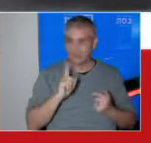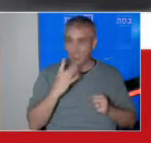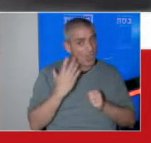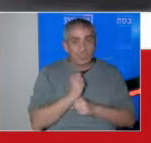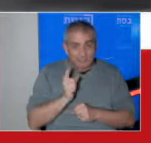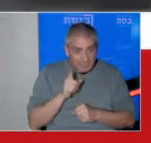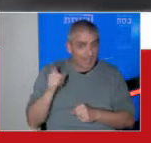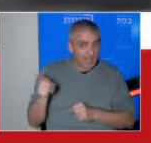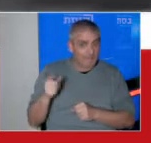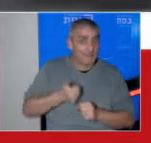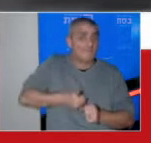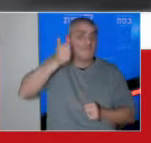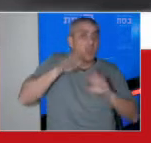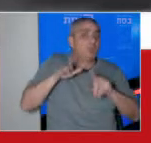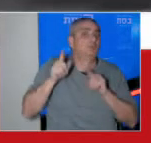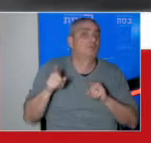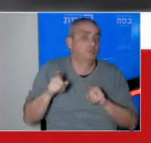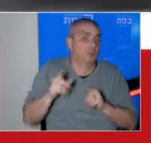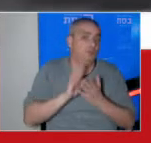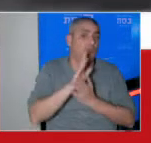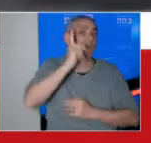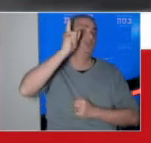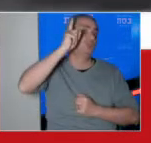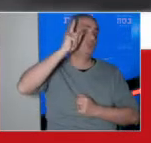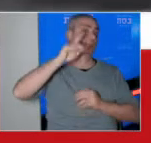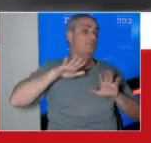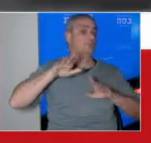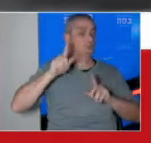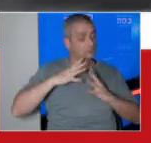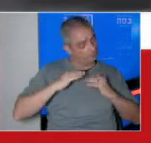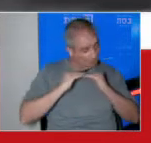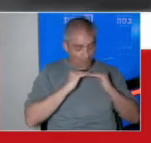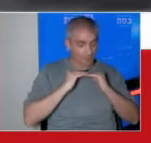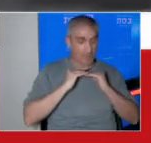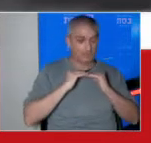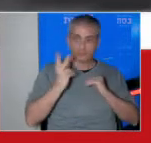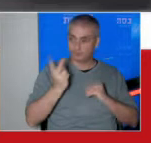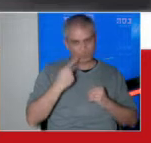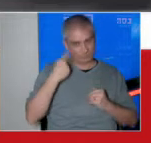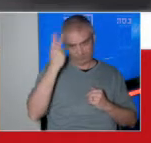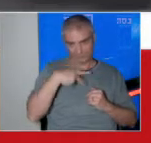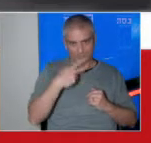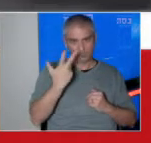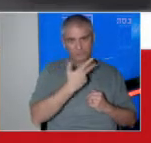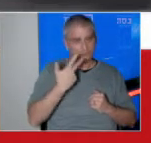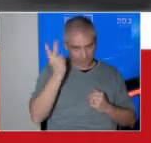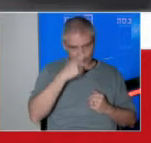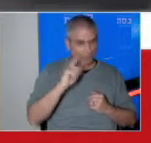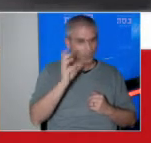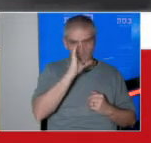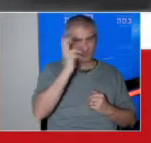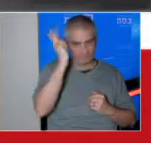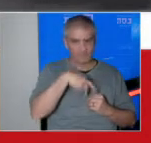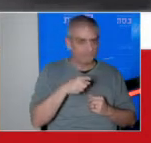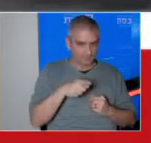לא הצליח להם, לראש הממשלה, 12 שנה, ולממשלה שהיא הומוגנית, שנינו מבינים פה, שלושתנו, כל צופינו